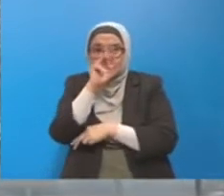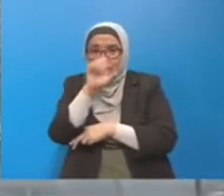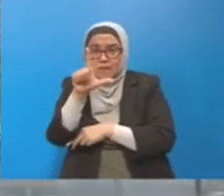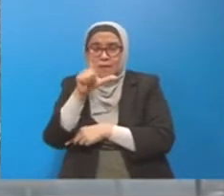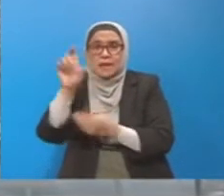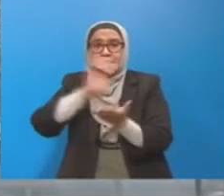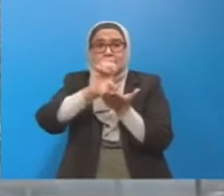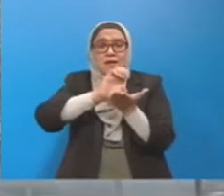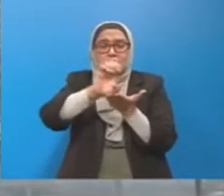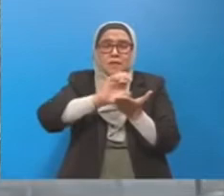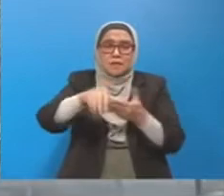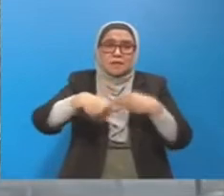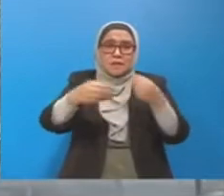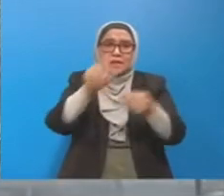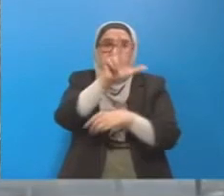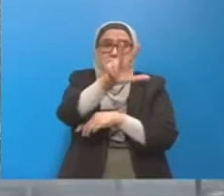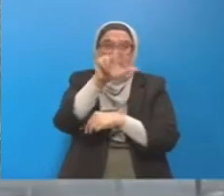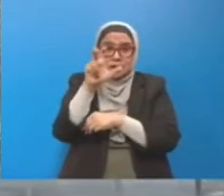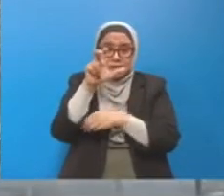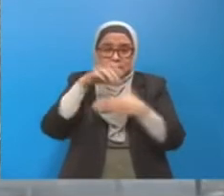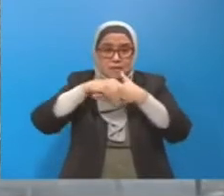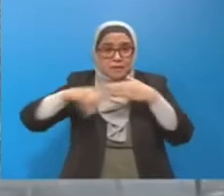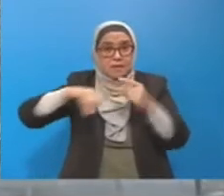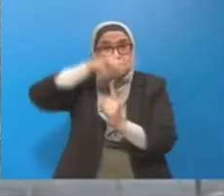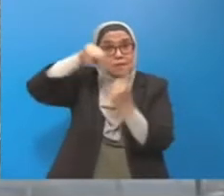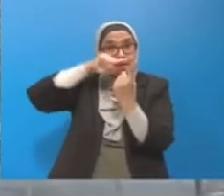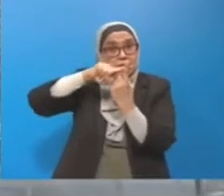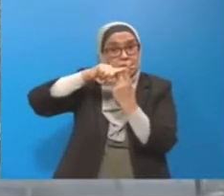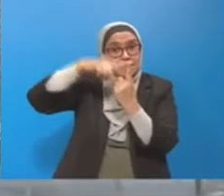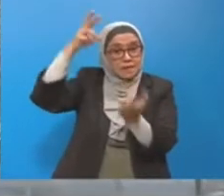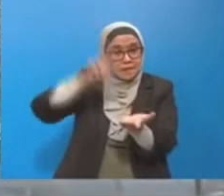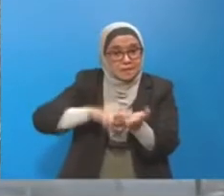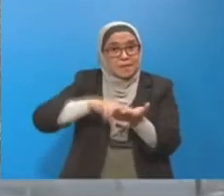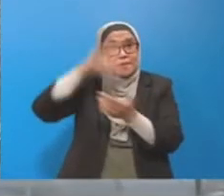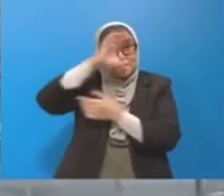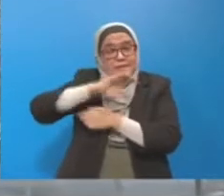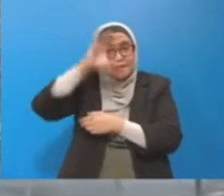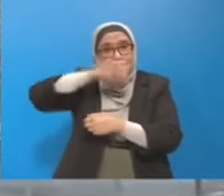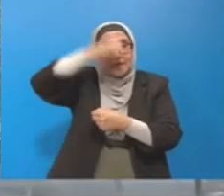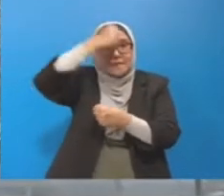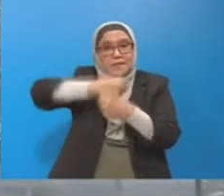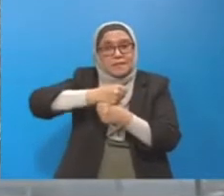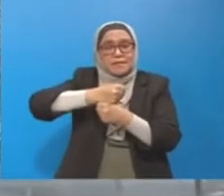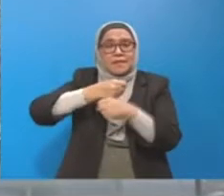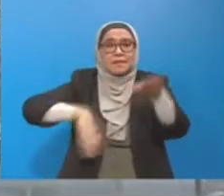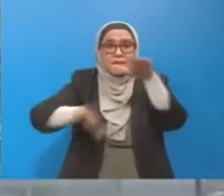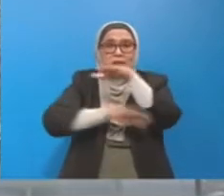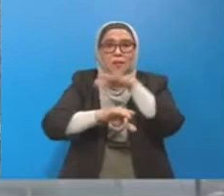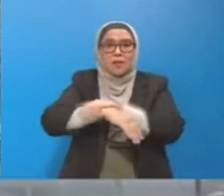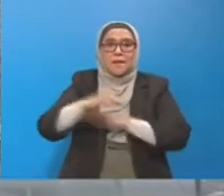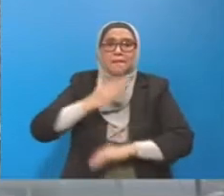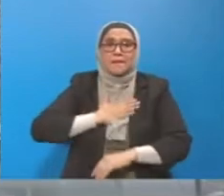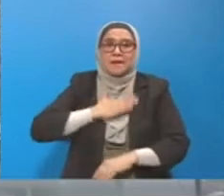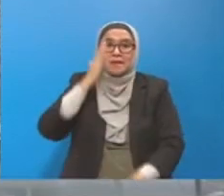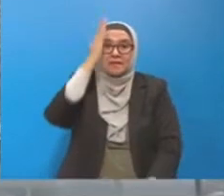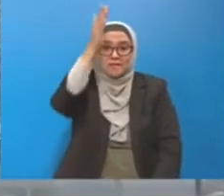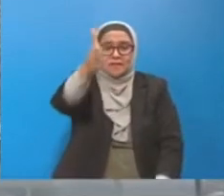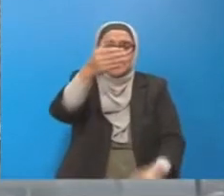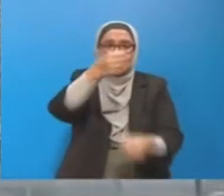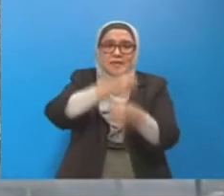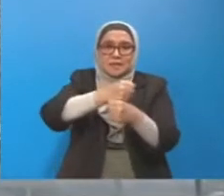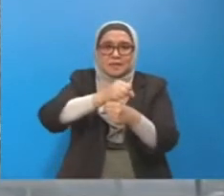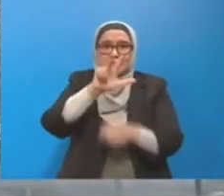Apabila mereka mendaftar untuk mencari kerja di dalam By q&c Job 3 teh terus diberi